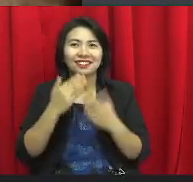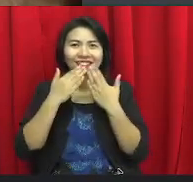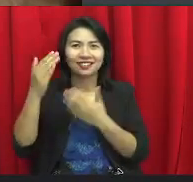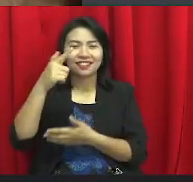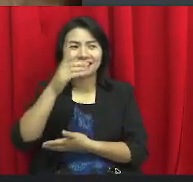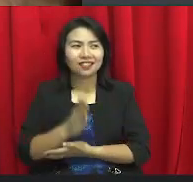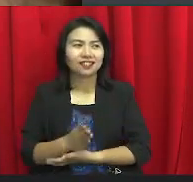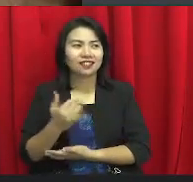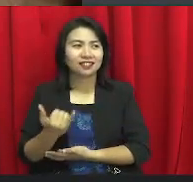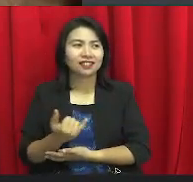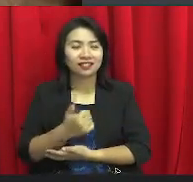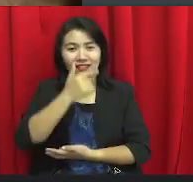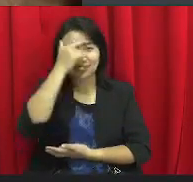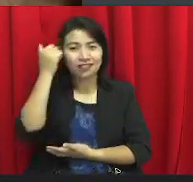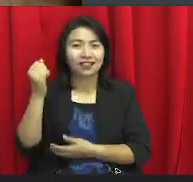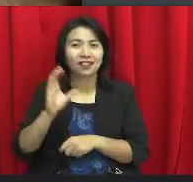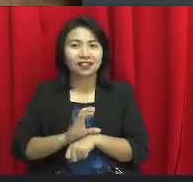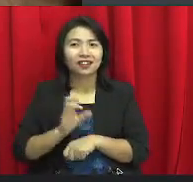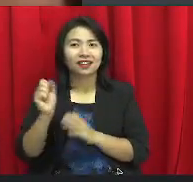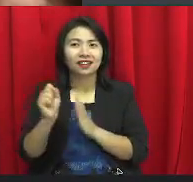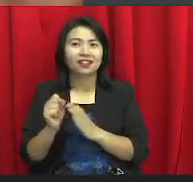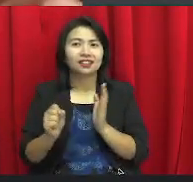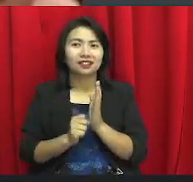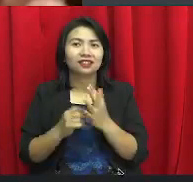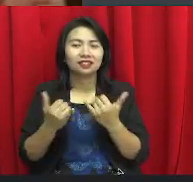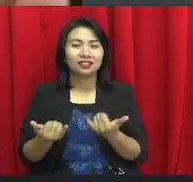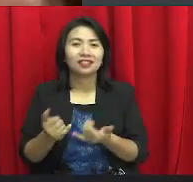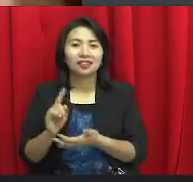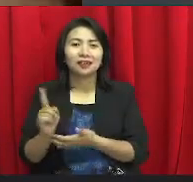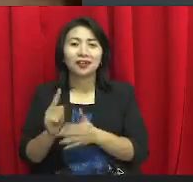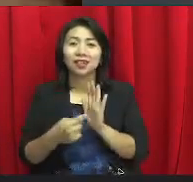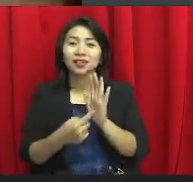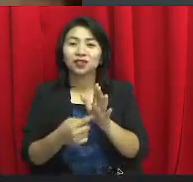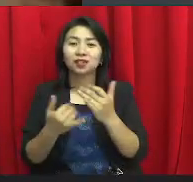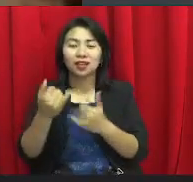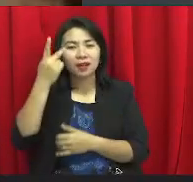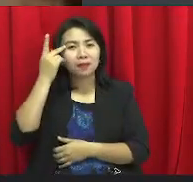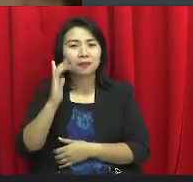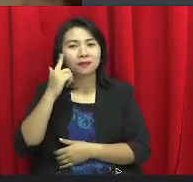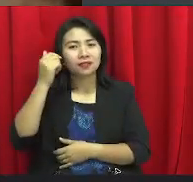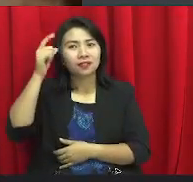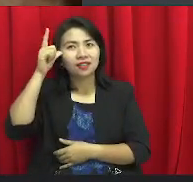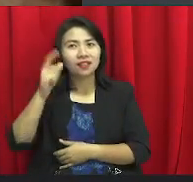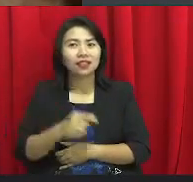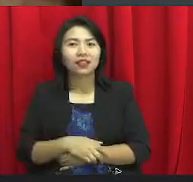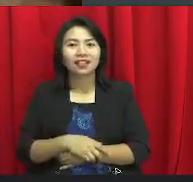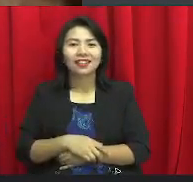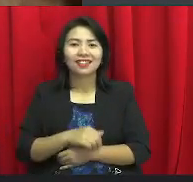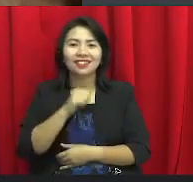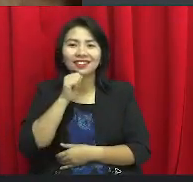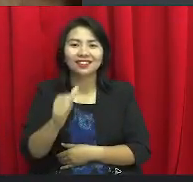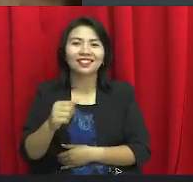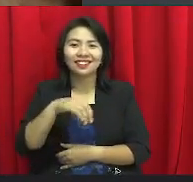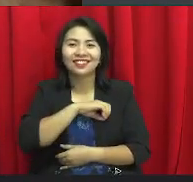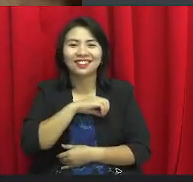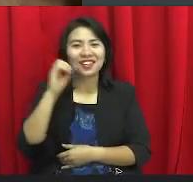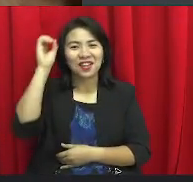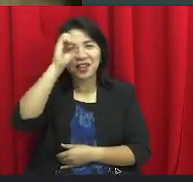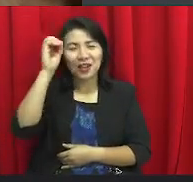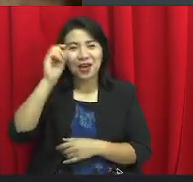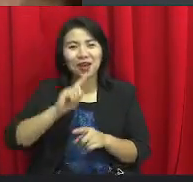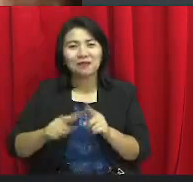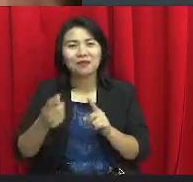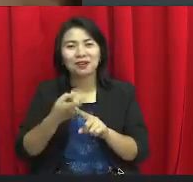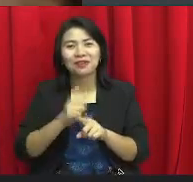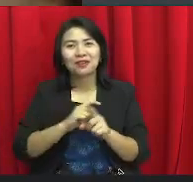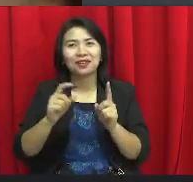ay ang standard na pinapakita po niya ay hindi galing sa opinion niya, kundi galing mismo sa salita ng Diyos. So